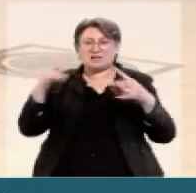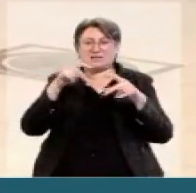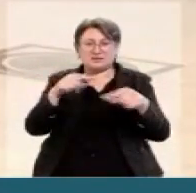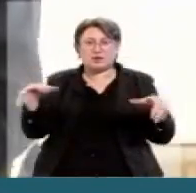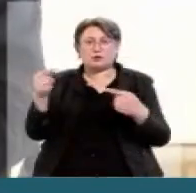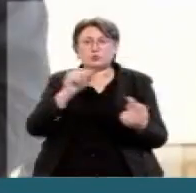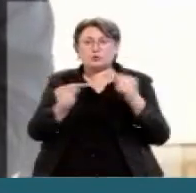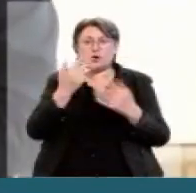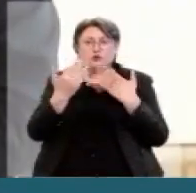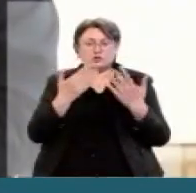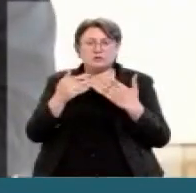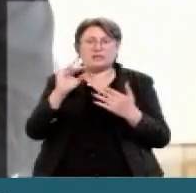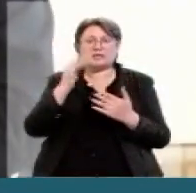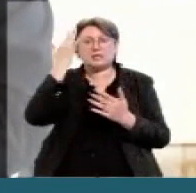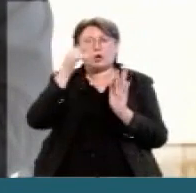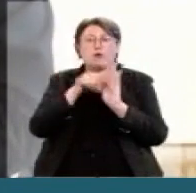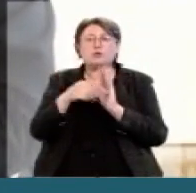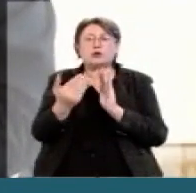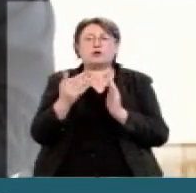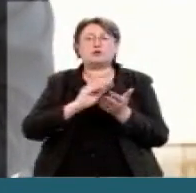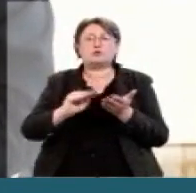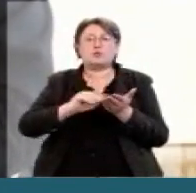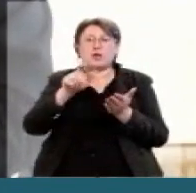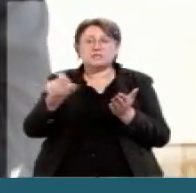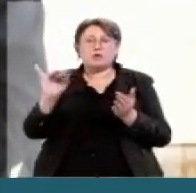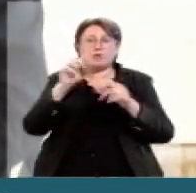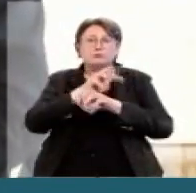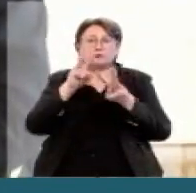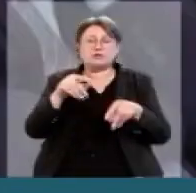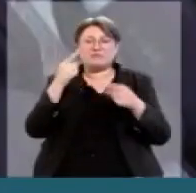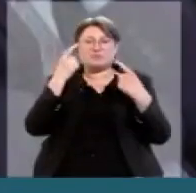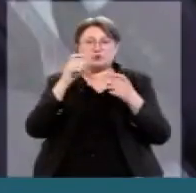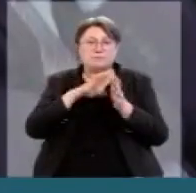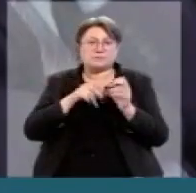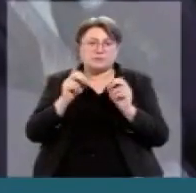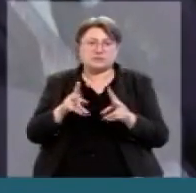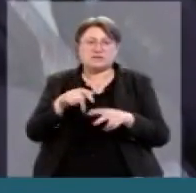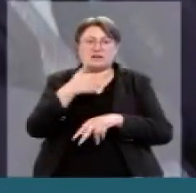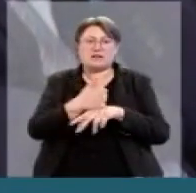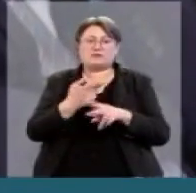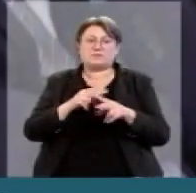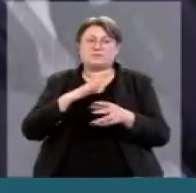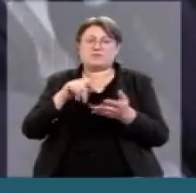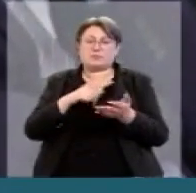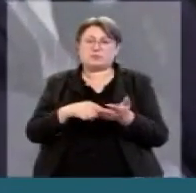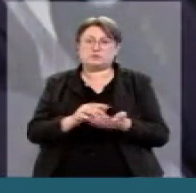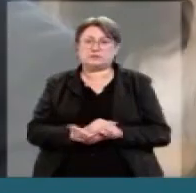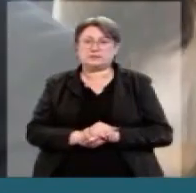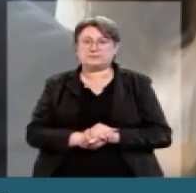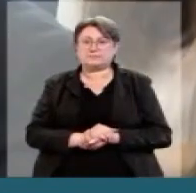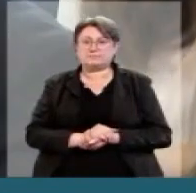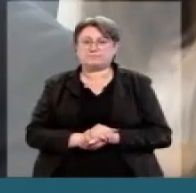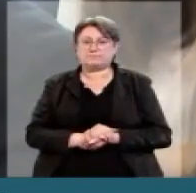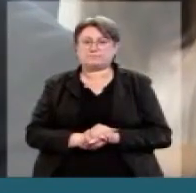Ал журналистердің қоғамдағы рөлі мен ақпараттық қауіпсіздікті қамтамасыз ету негізгі сауалға айналды. Данияр Қадыров бұл ретте масс-медиа